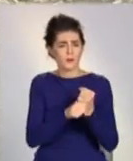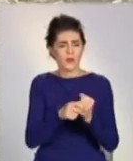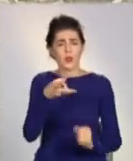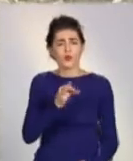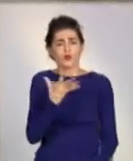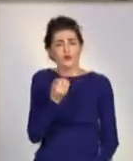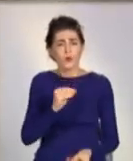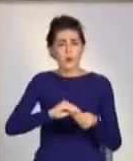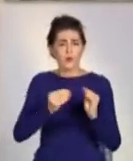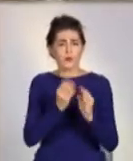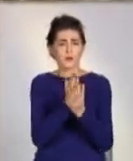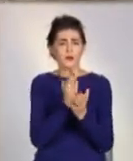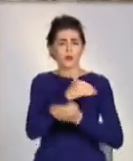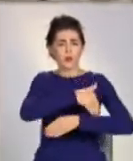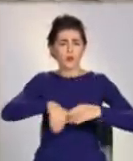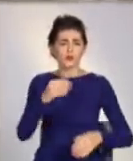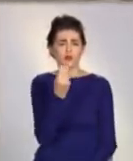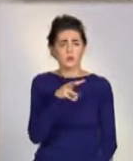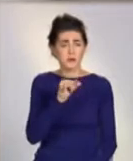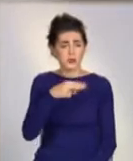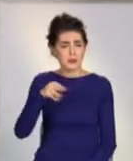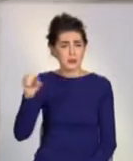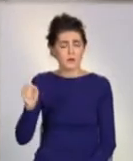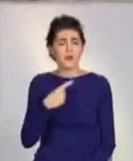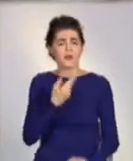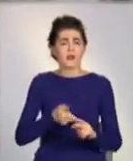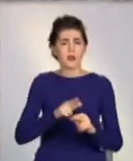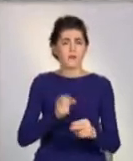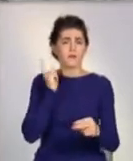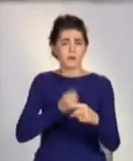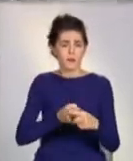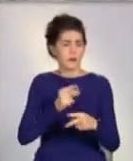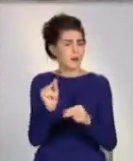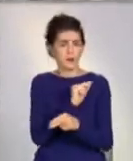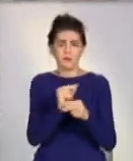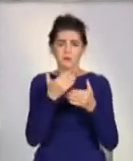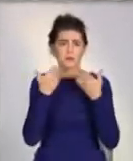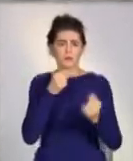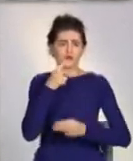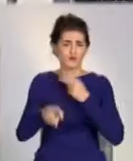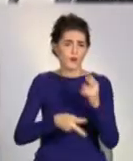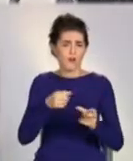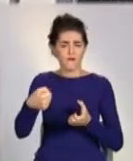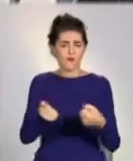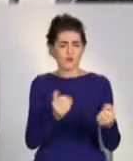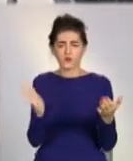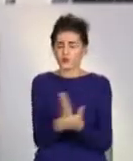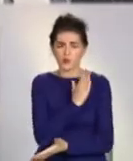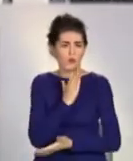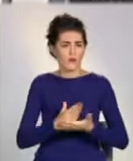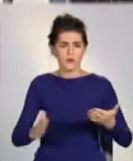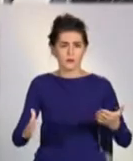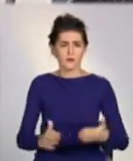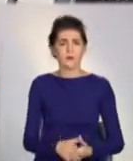одна проблемна дорога по вулиці Шмідта. Її за 2 роки так і не доробили, скаржаться водії. Їздить плохо.